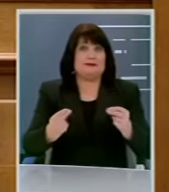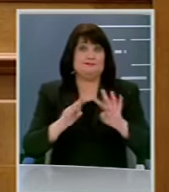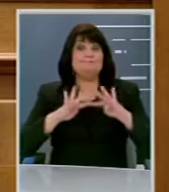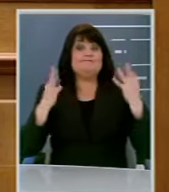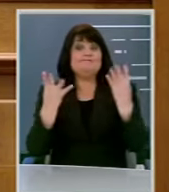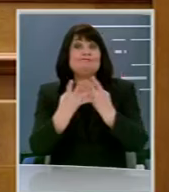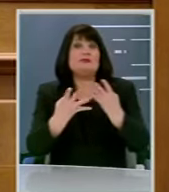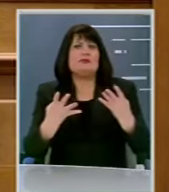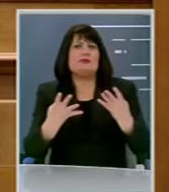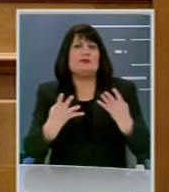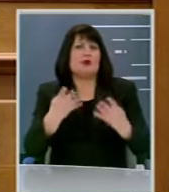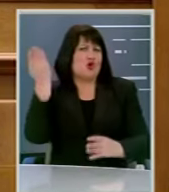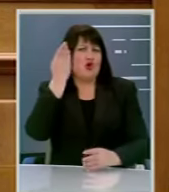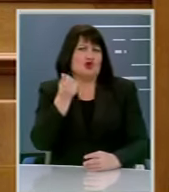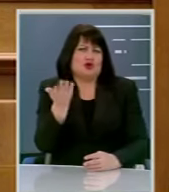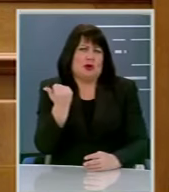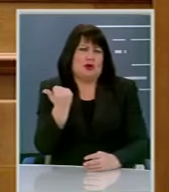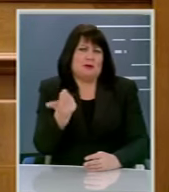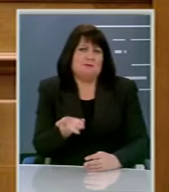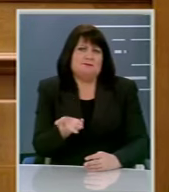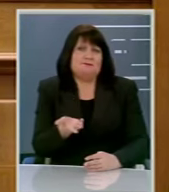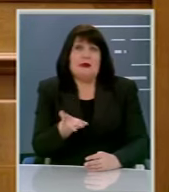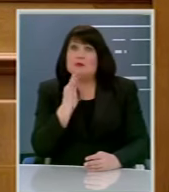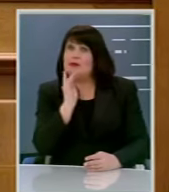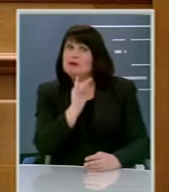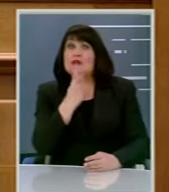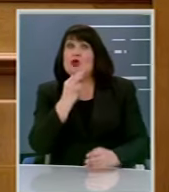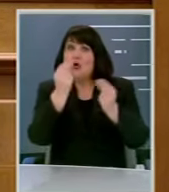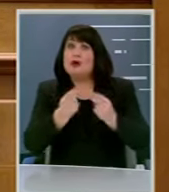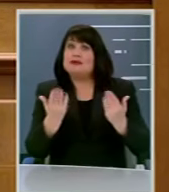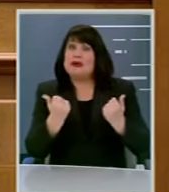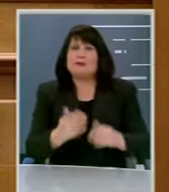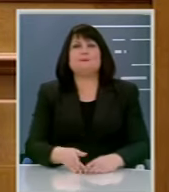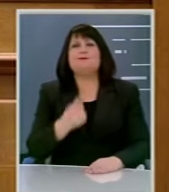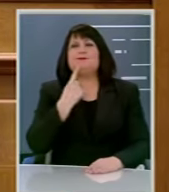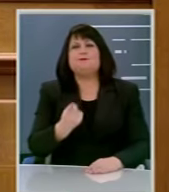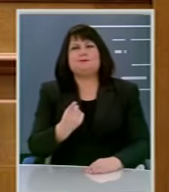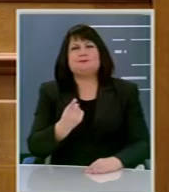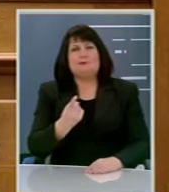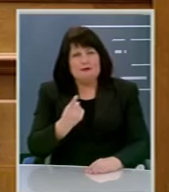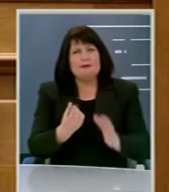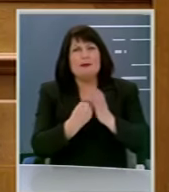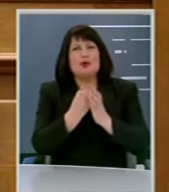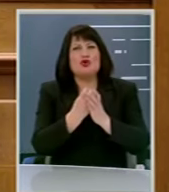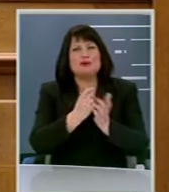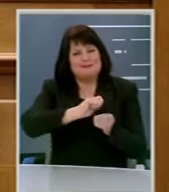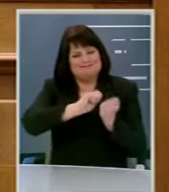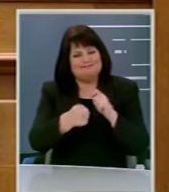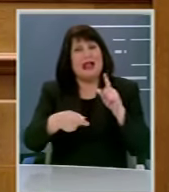μηδενικό κόστος έχει. Γιατί δεν το λύσατε κι εσείς λοιπόν? Να πούμε λοιπόν για τις ελληνοποιήσεις. Η ελληνοποίηση δεν είναι εύκολο